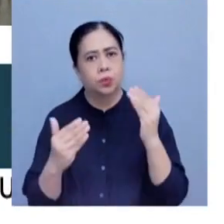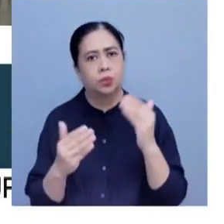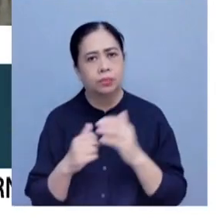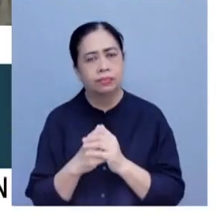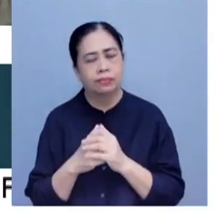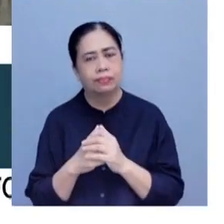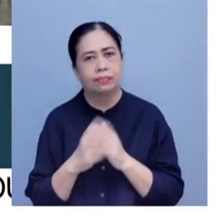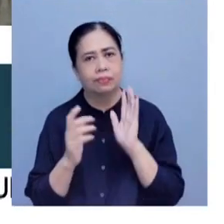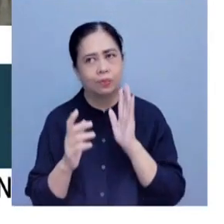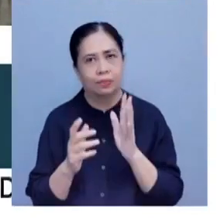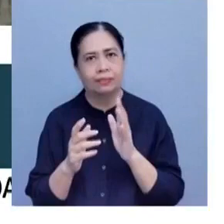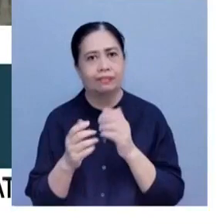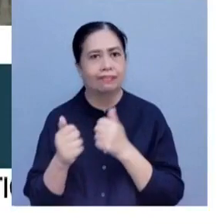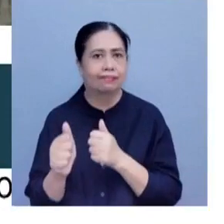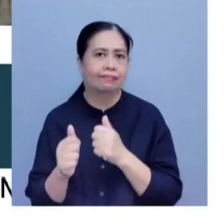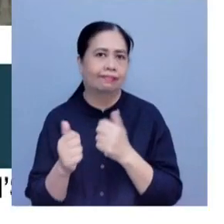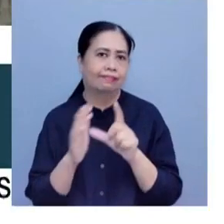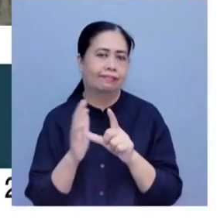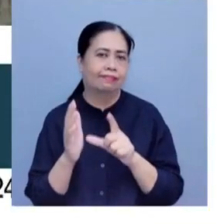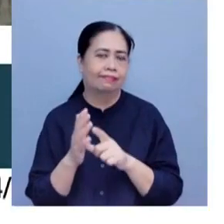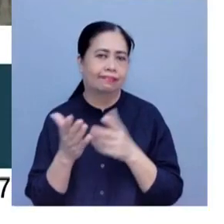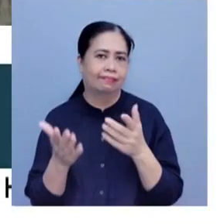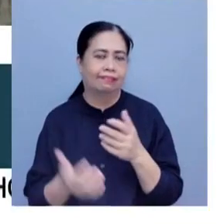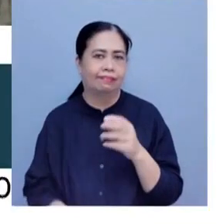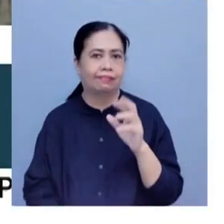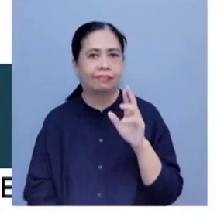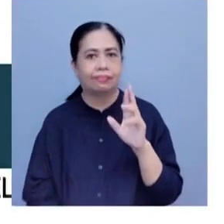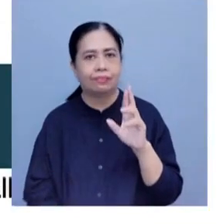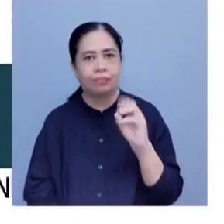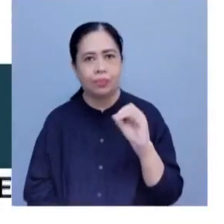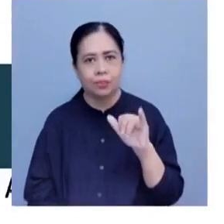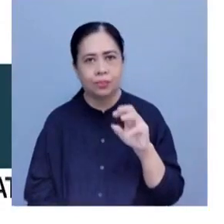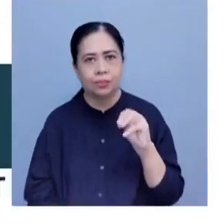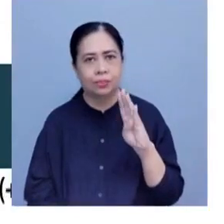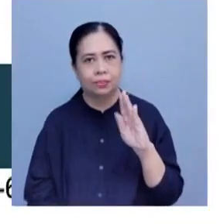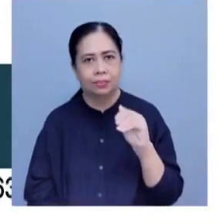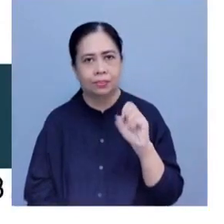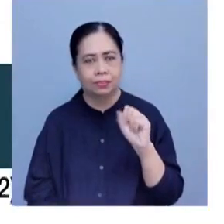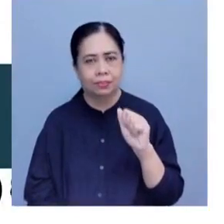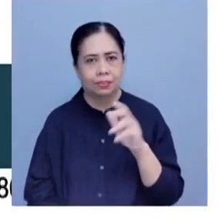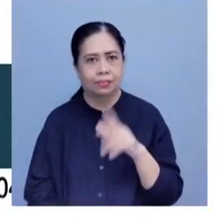ating batas. Roy Mabasa there, brother of Percy